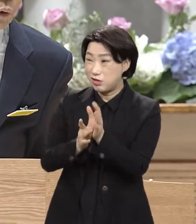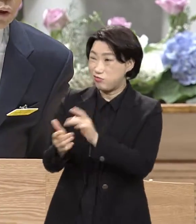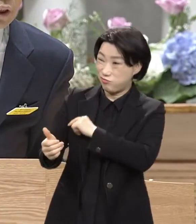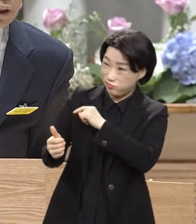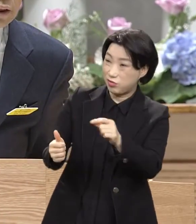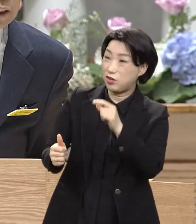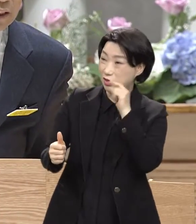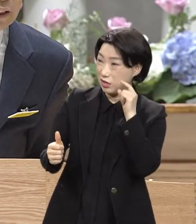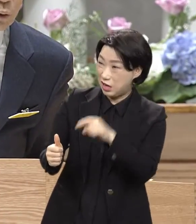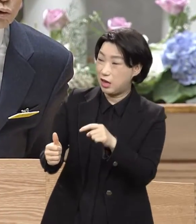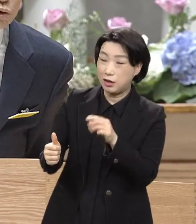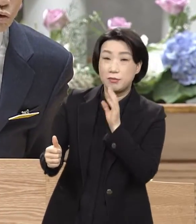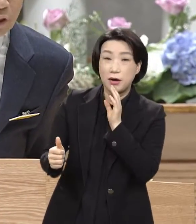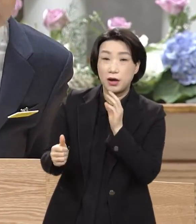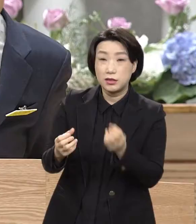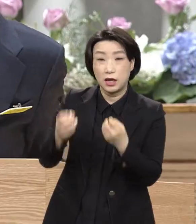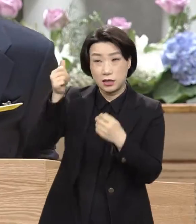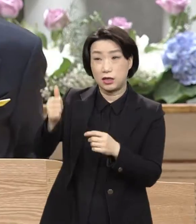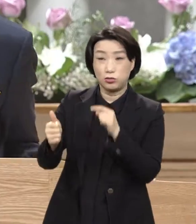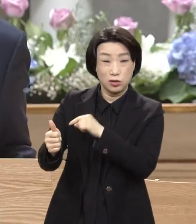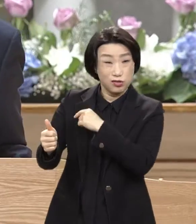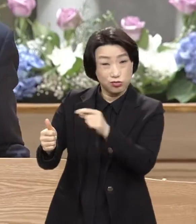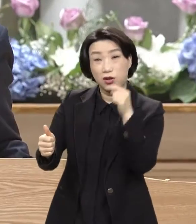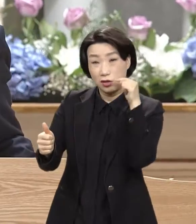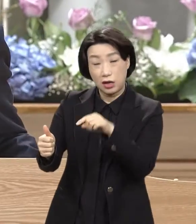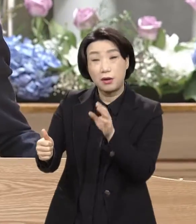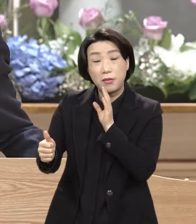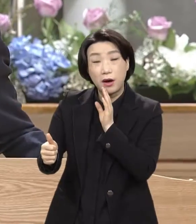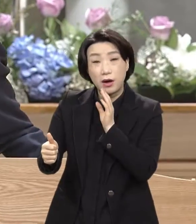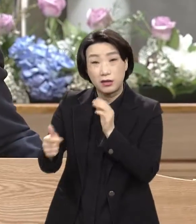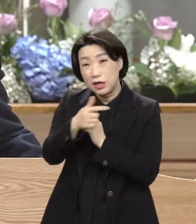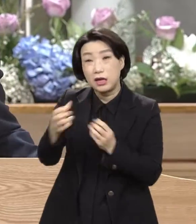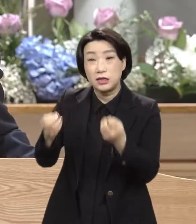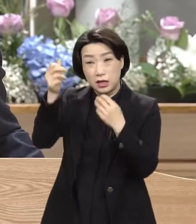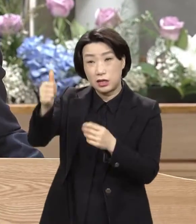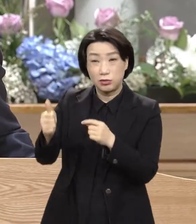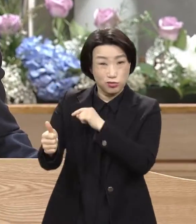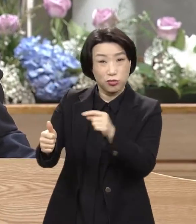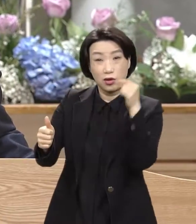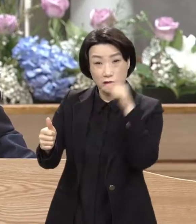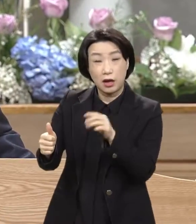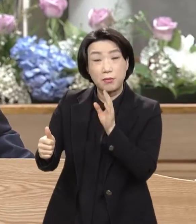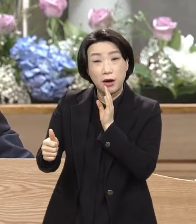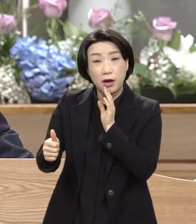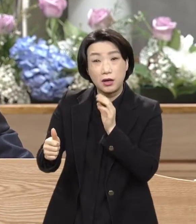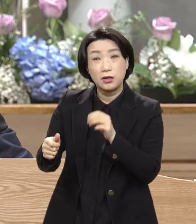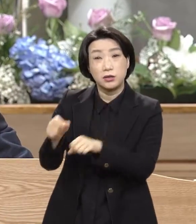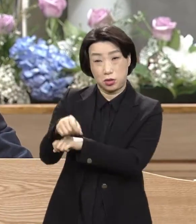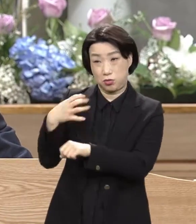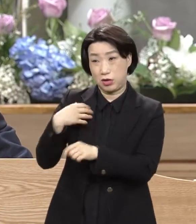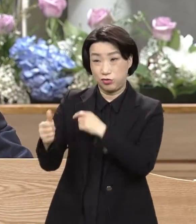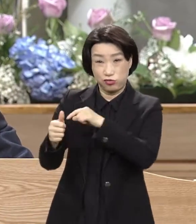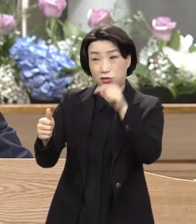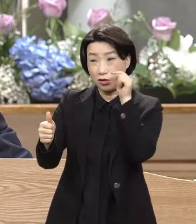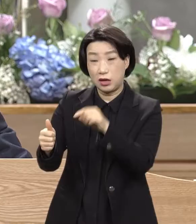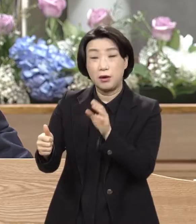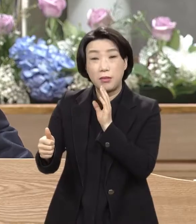되고, 제사장도 죽여야 하고, 대제사장도 죽여야 되고, 서기관들도 죽여야